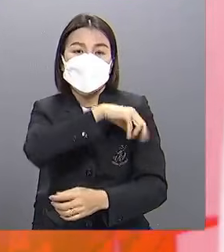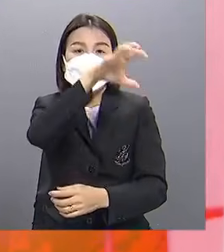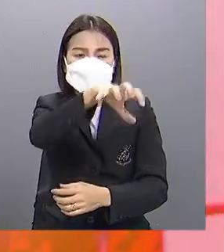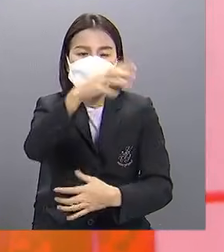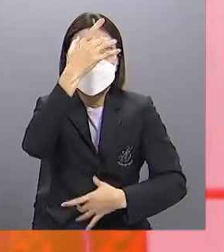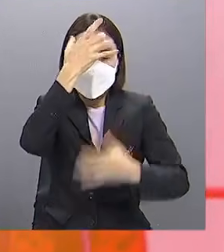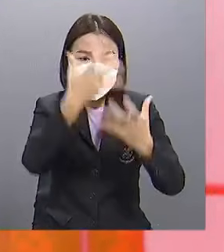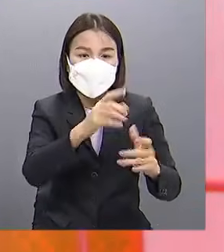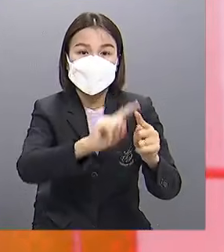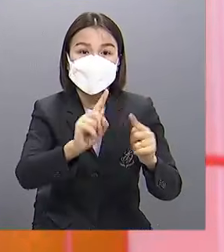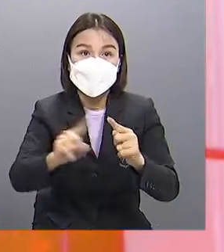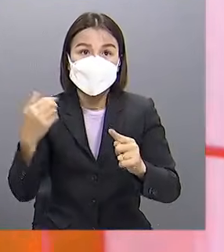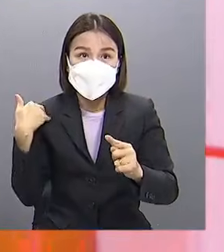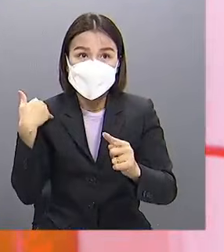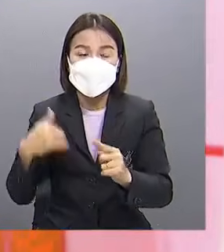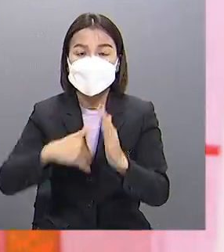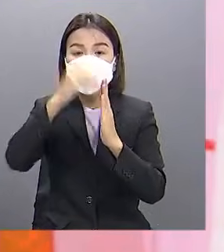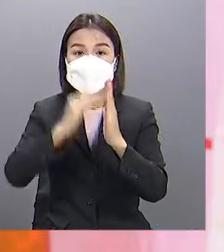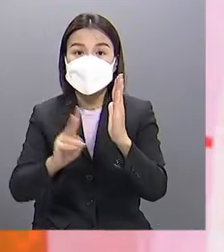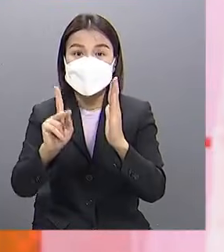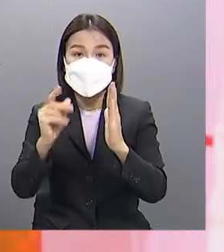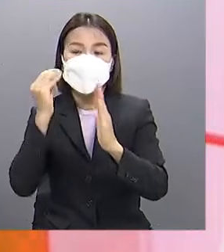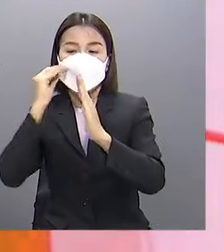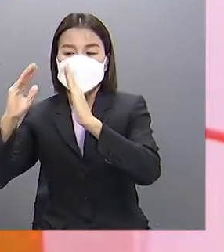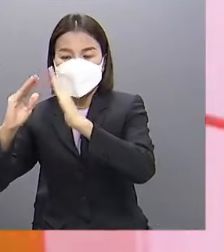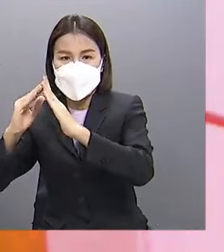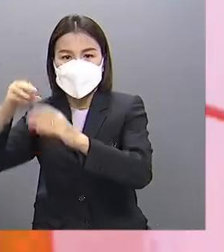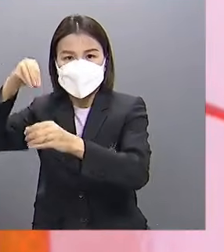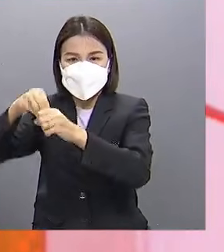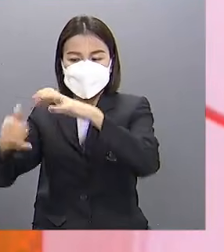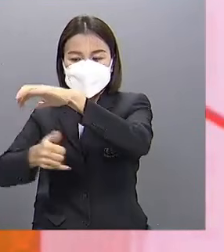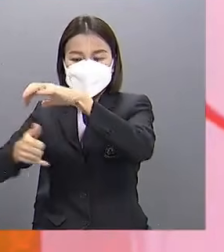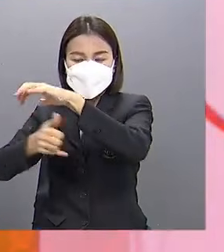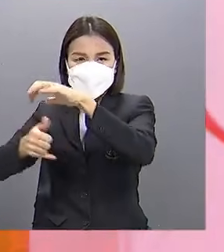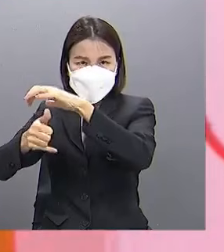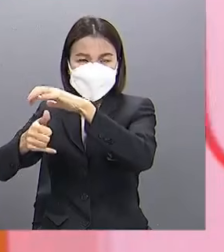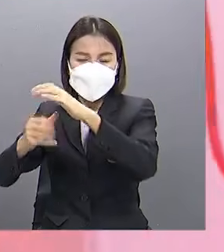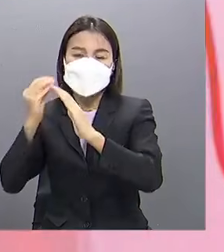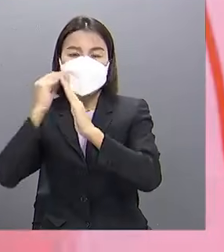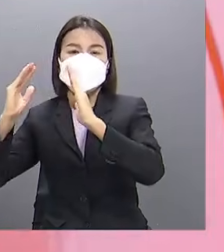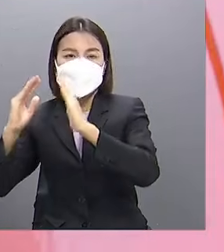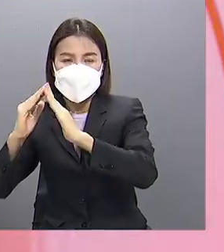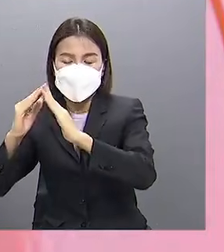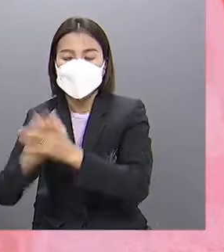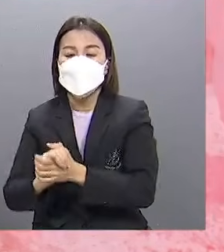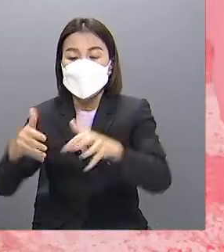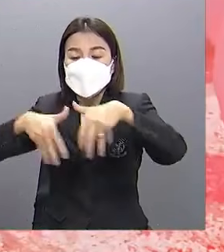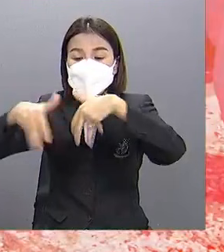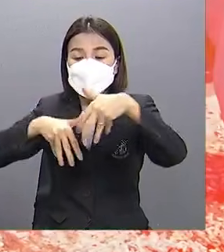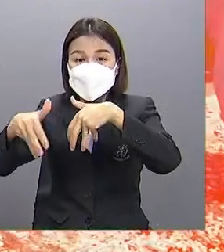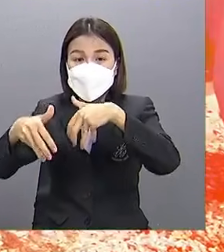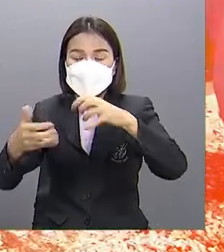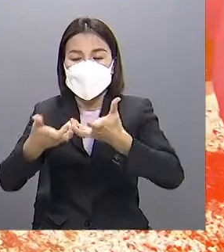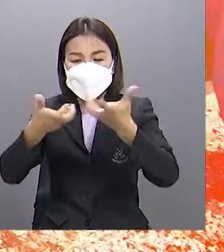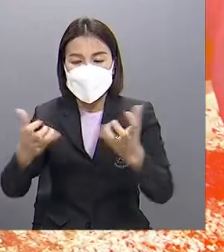ถูกจัดให้รักษาตัวอยู่ที่บ้านกักตัวเองในพื้นที่กักตัวของชุมชนรวมถึงกักตัวรักษาภาย